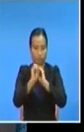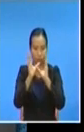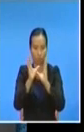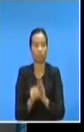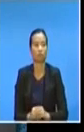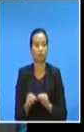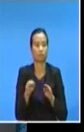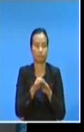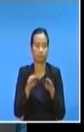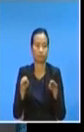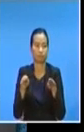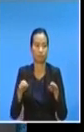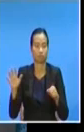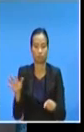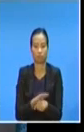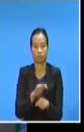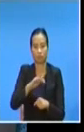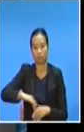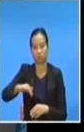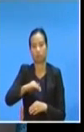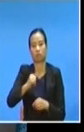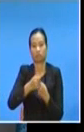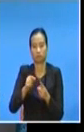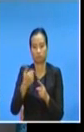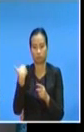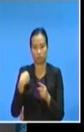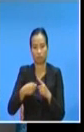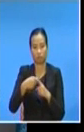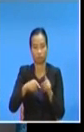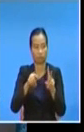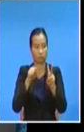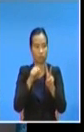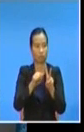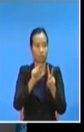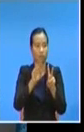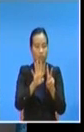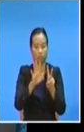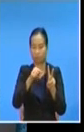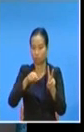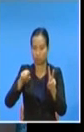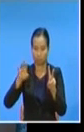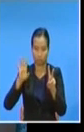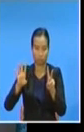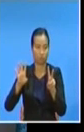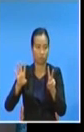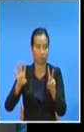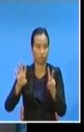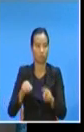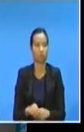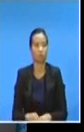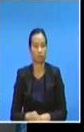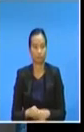ฑ์ครบทั้งหมดนะครับมีทั้งหมดถึง 2.514.14 แต่อย่างไรก็ตามผมพยายามจะจำล